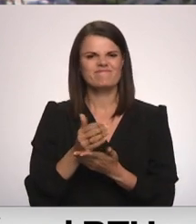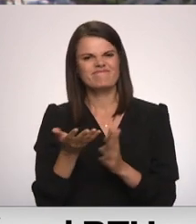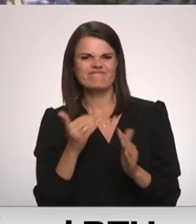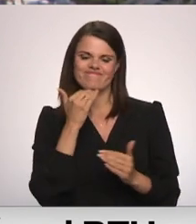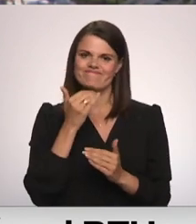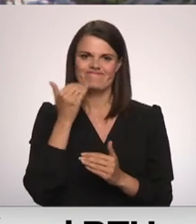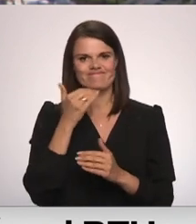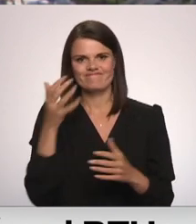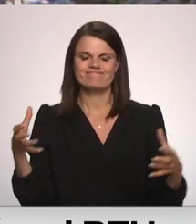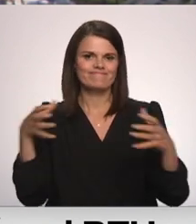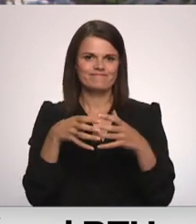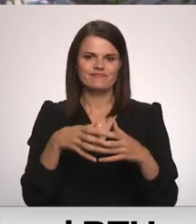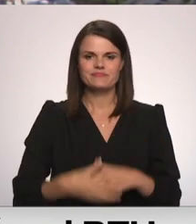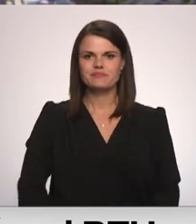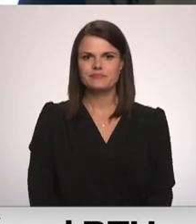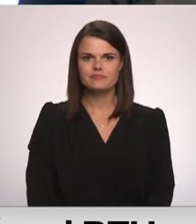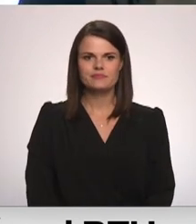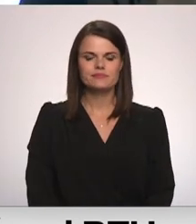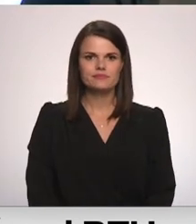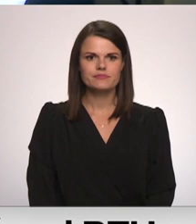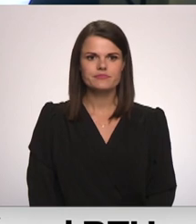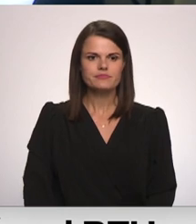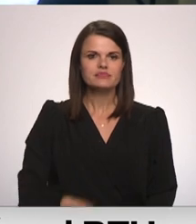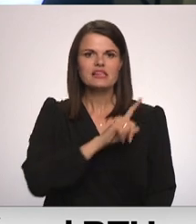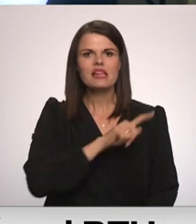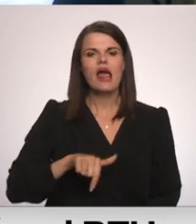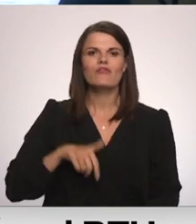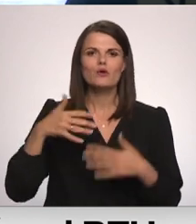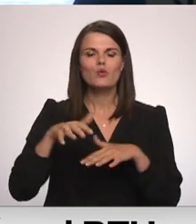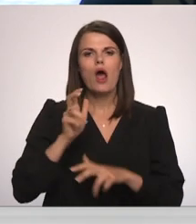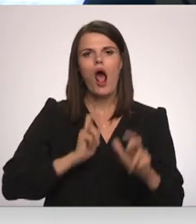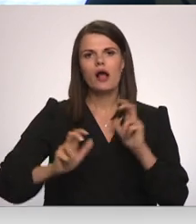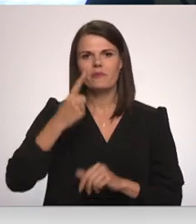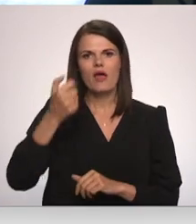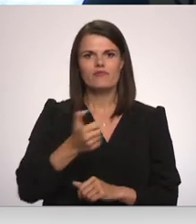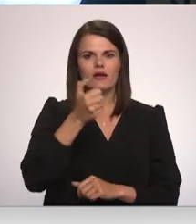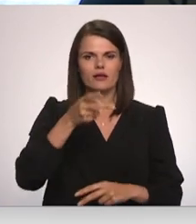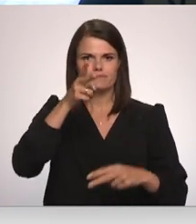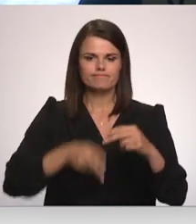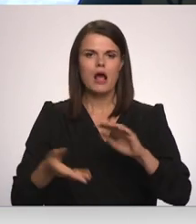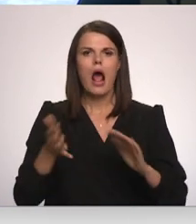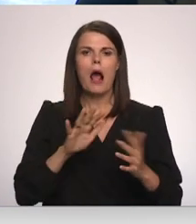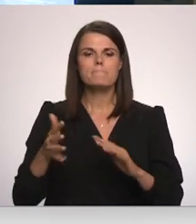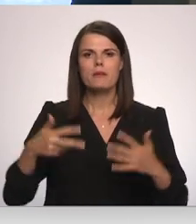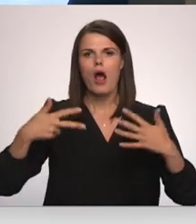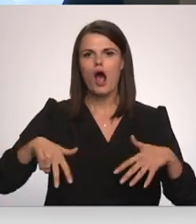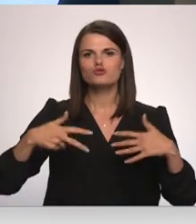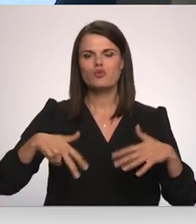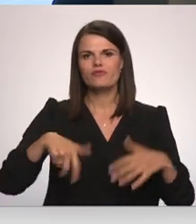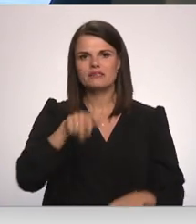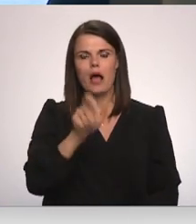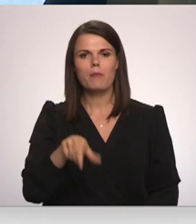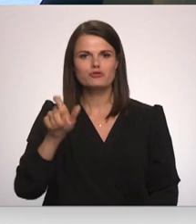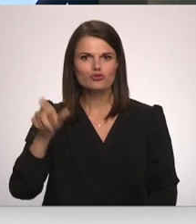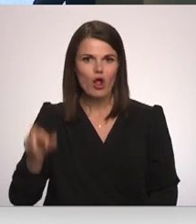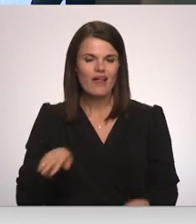pārliecināta. Plašāk Vita Anstrate. Latvijas jūras akadēmiju gadā absolvē ap 80 absolventu un līdzīgi kā